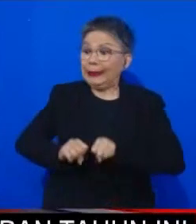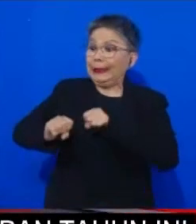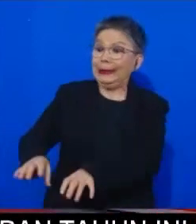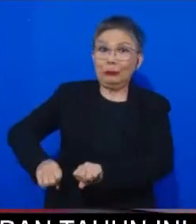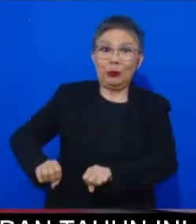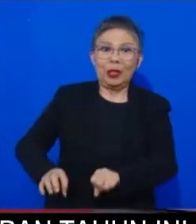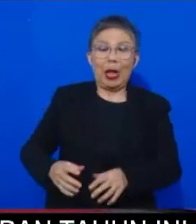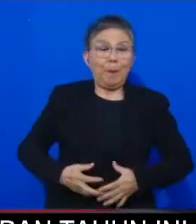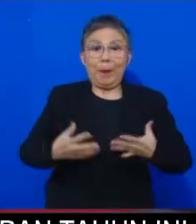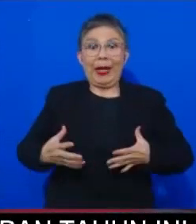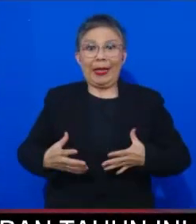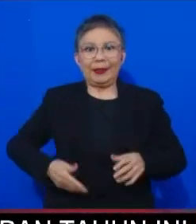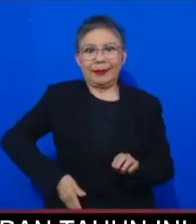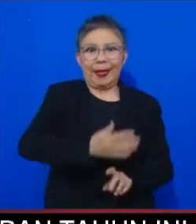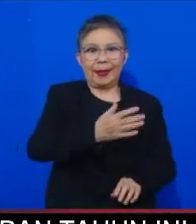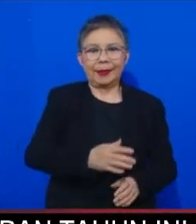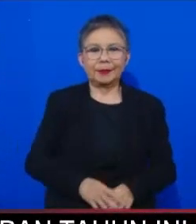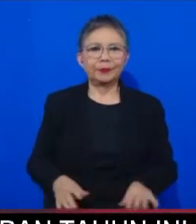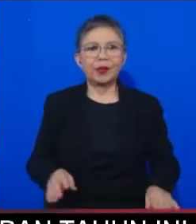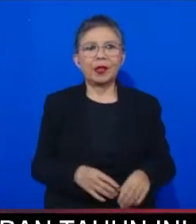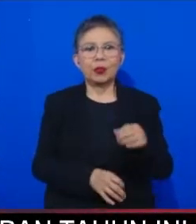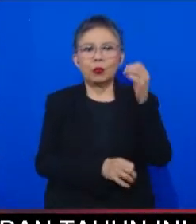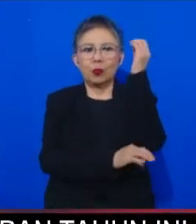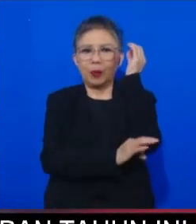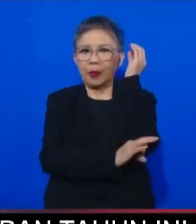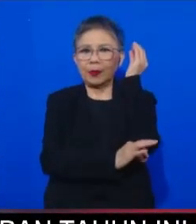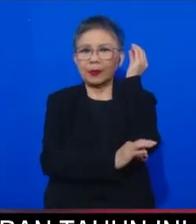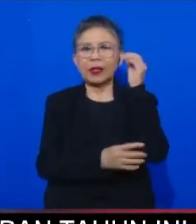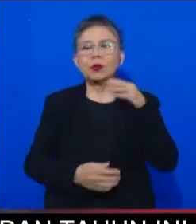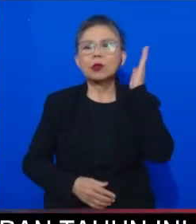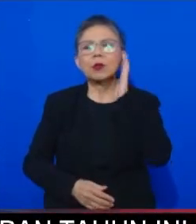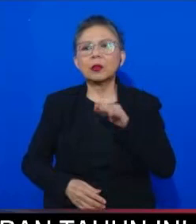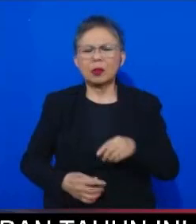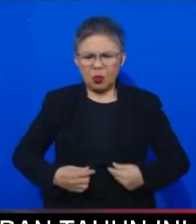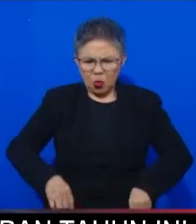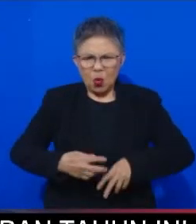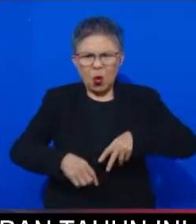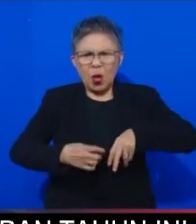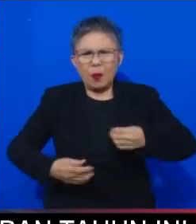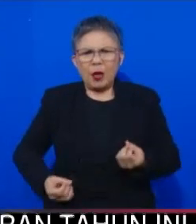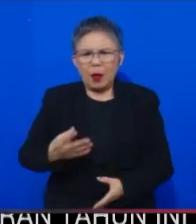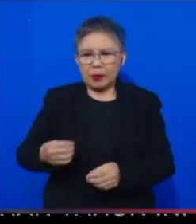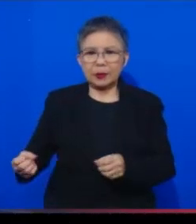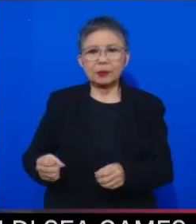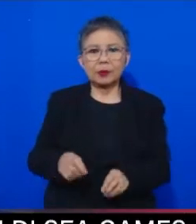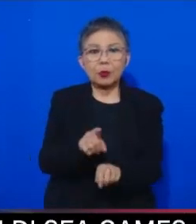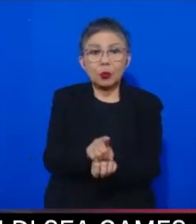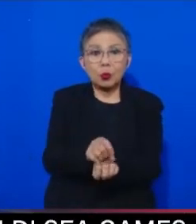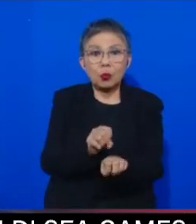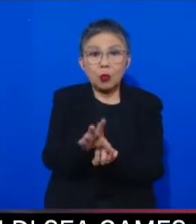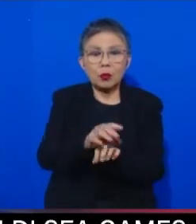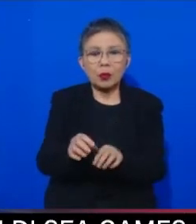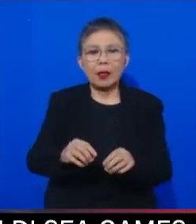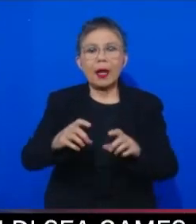motornya karena panik. Sementara di Kebumen, Jawa Tengah, seorang remaja menderita luka bakar setelah tersambar api spiritus saat